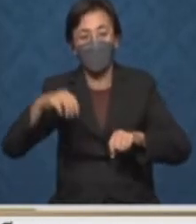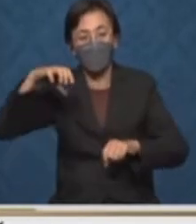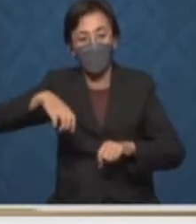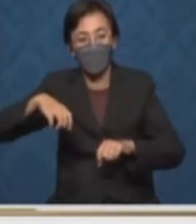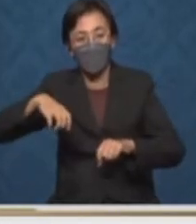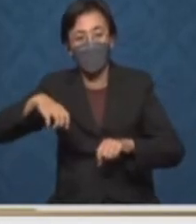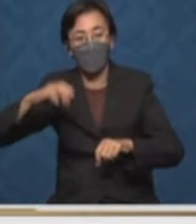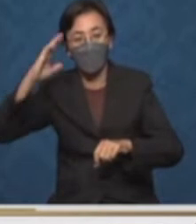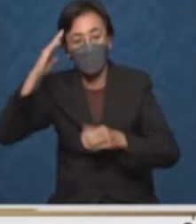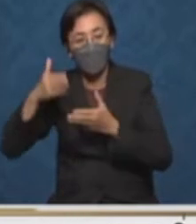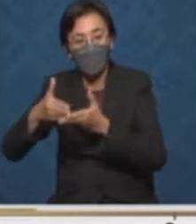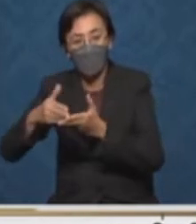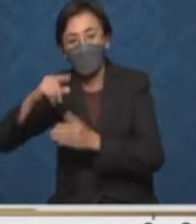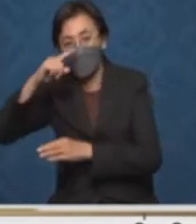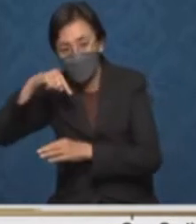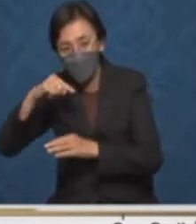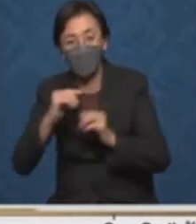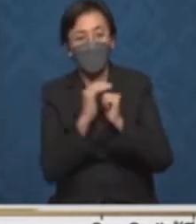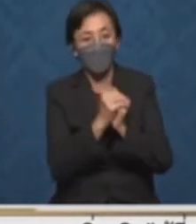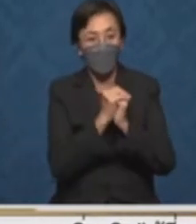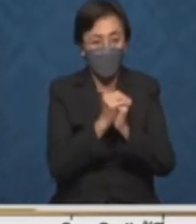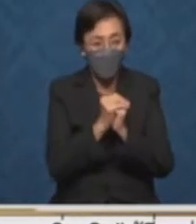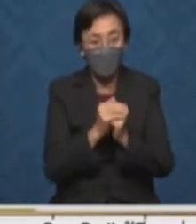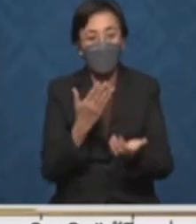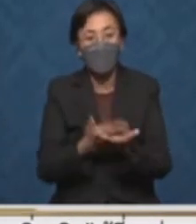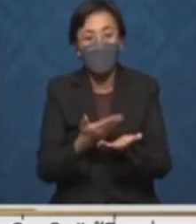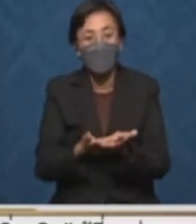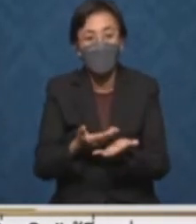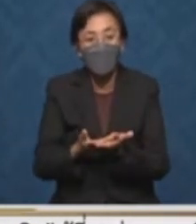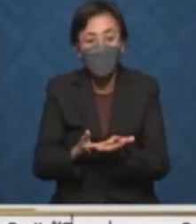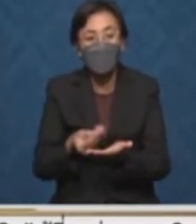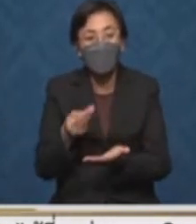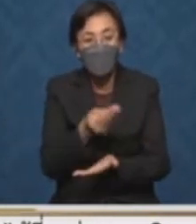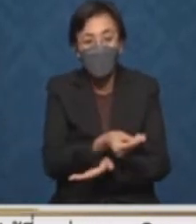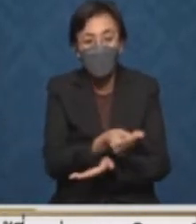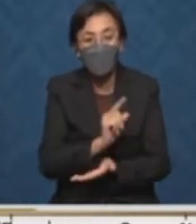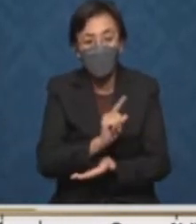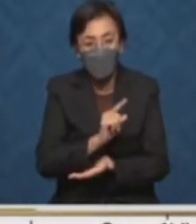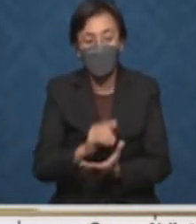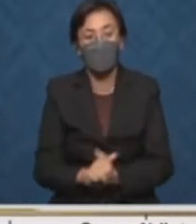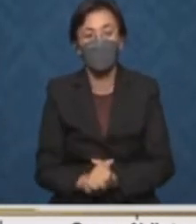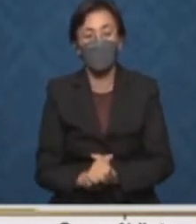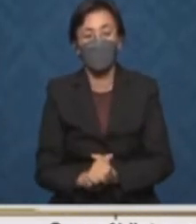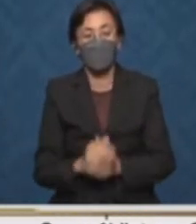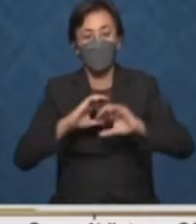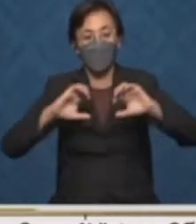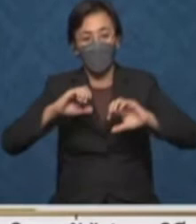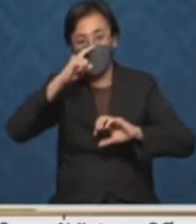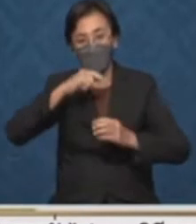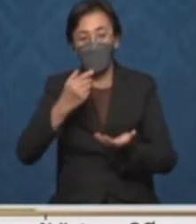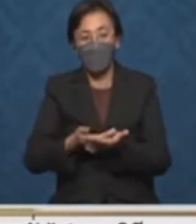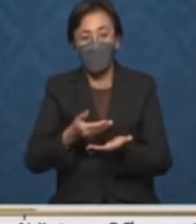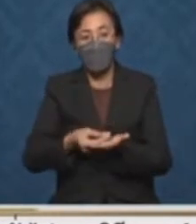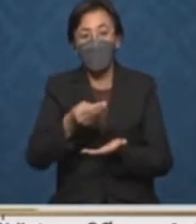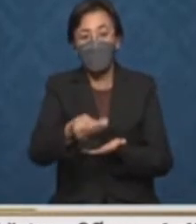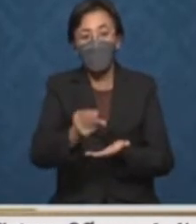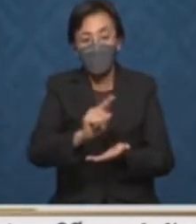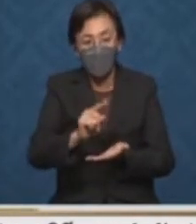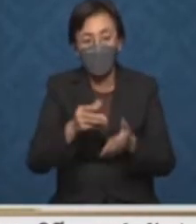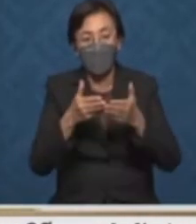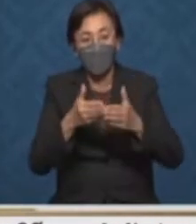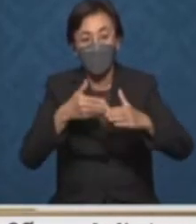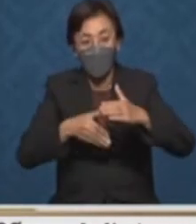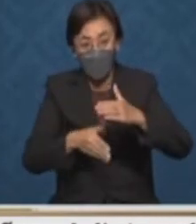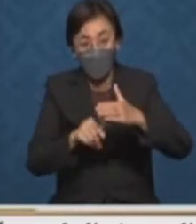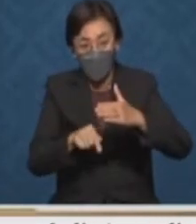ไทยและจีนครับมาดูการจ่ายเงินครับท่านประธานครับการจ่ายเงินโดยรัฐบาลไทยเนี่ยค่าเรือดำน้ำลำที่1เนี่